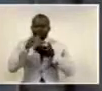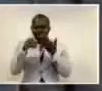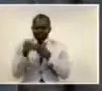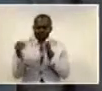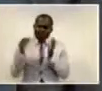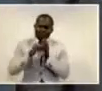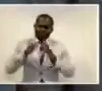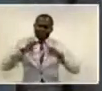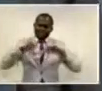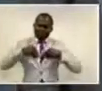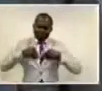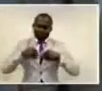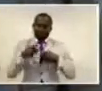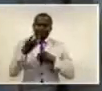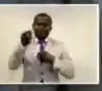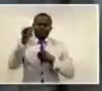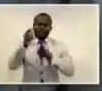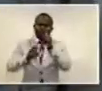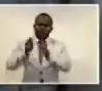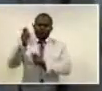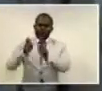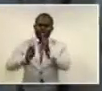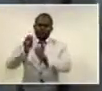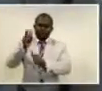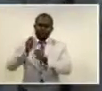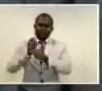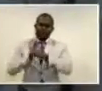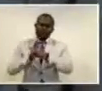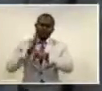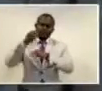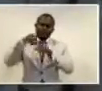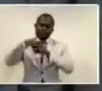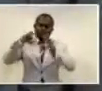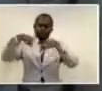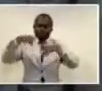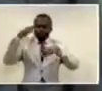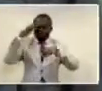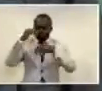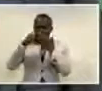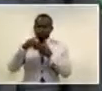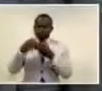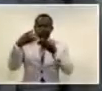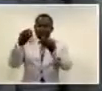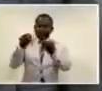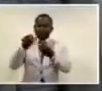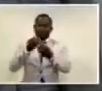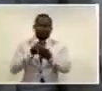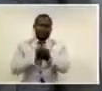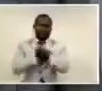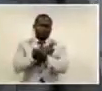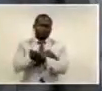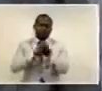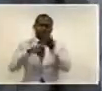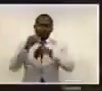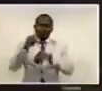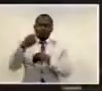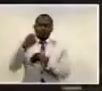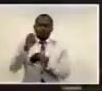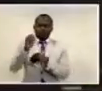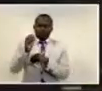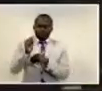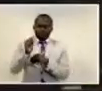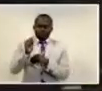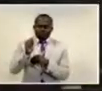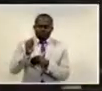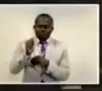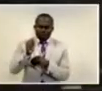tukongera tukemererwa kujyana amata hakujya muri Kongo ko twagemuraga amasoko yagoma na Bukavu ibyo ntabwo